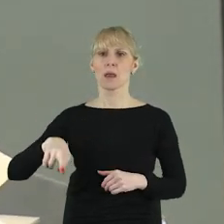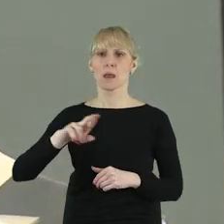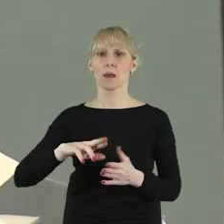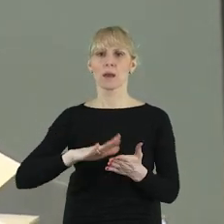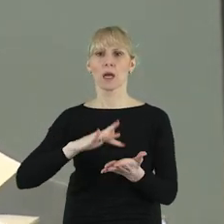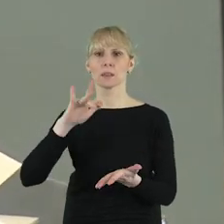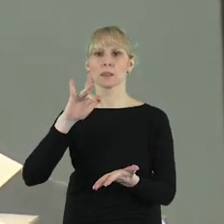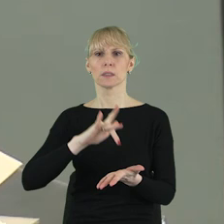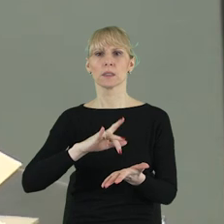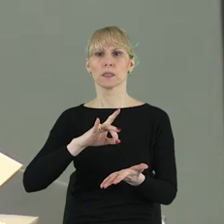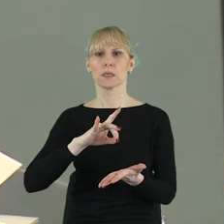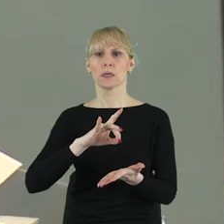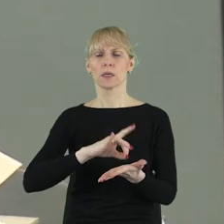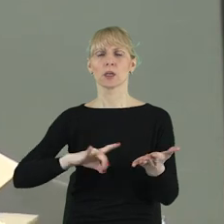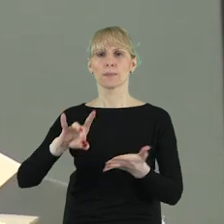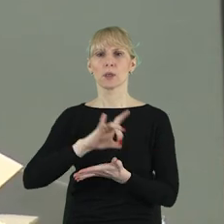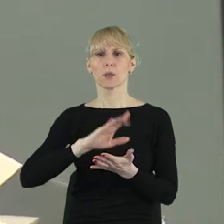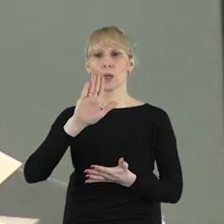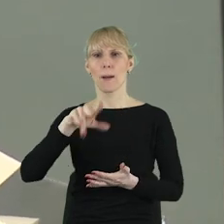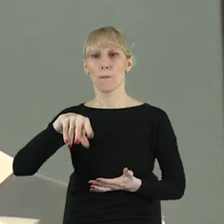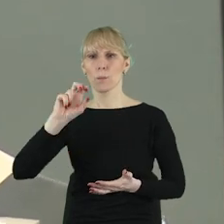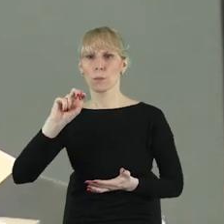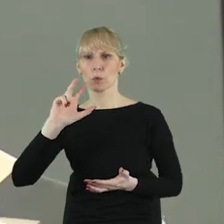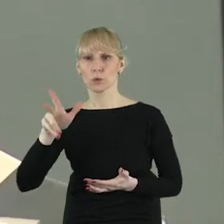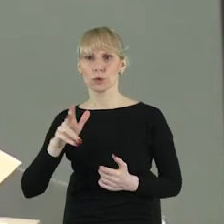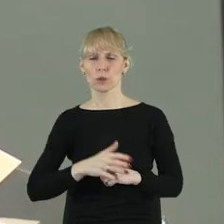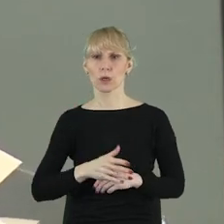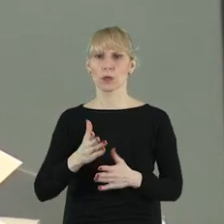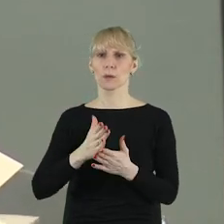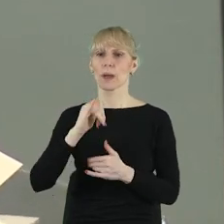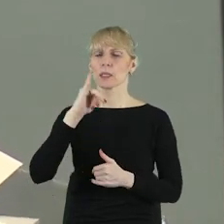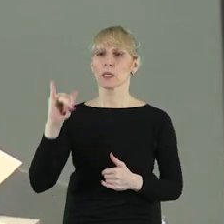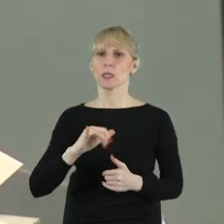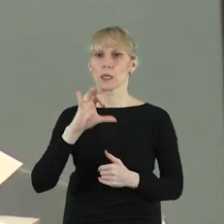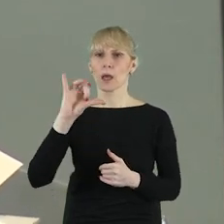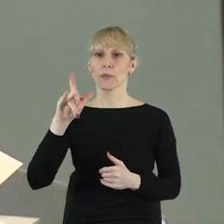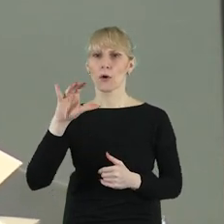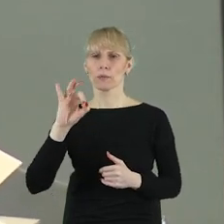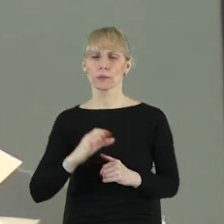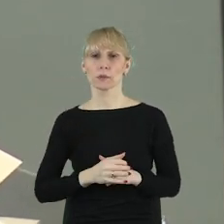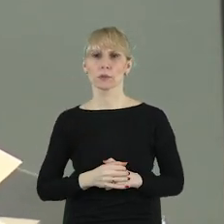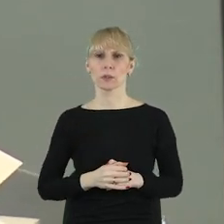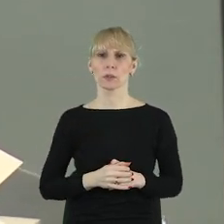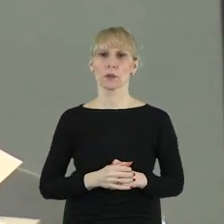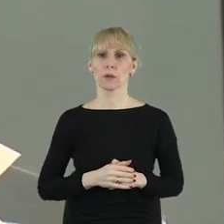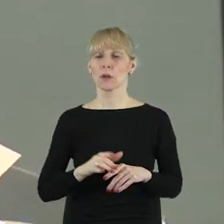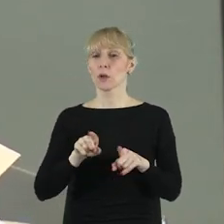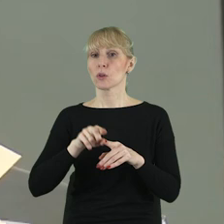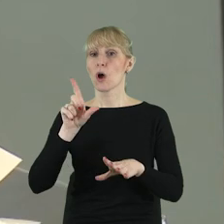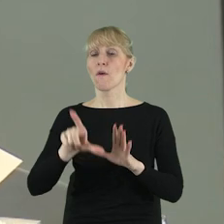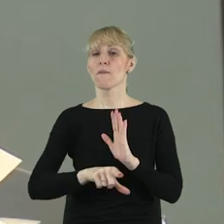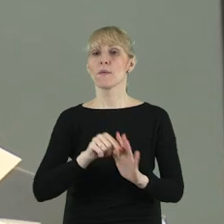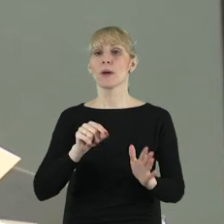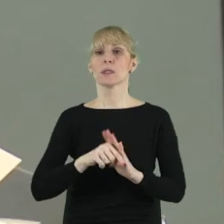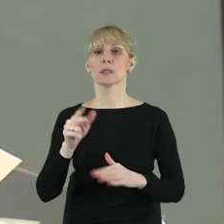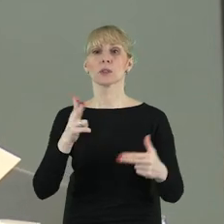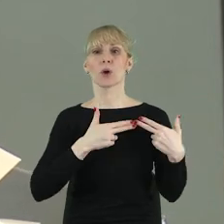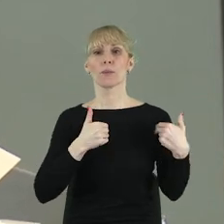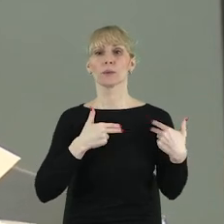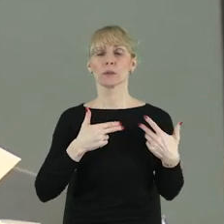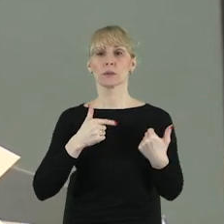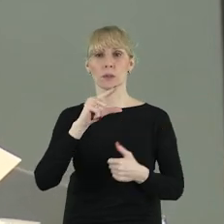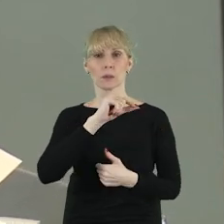radny w gminie Buczek. W zarządzie jest też pan Marcin Golanowski, wójt gminy Klonowa, wybrany z Komitetu Prawo